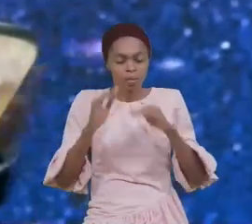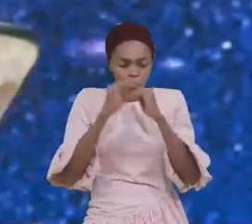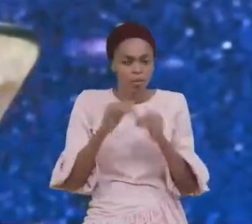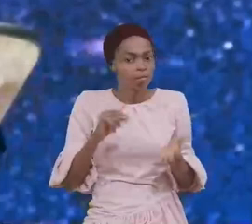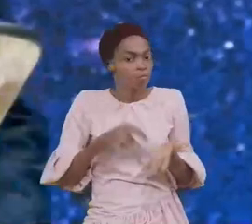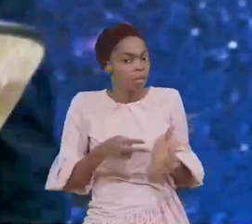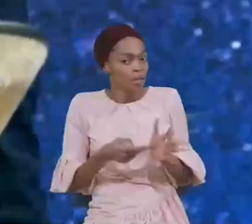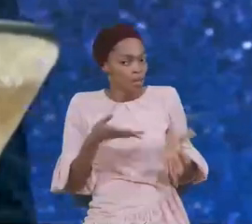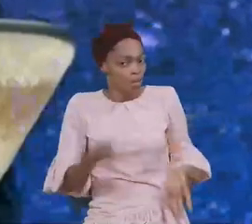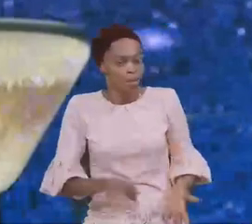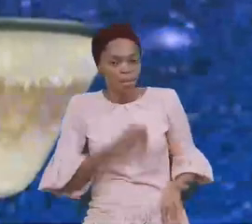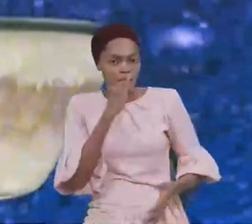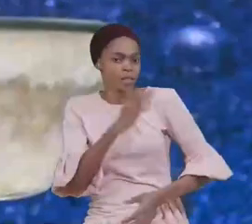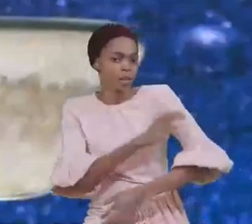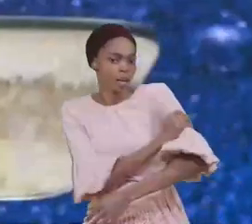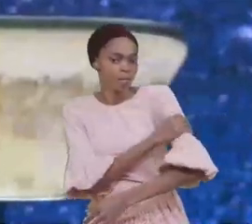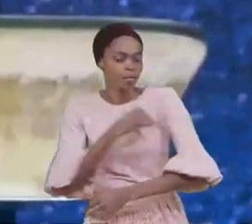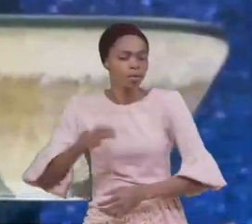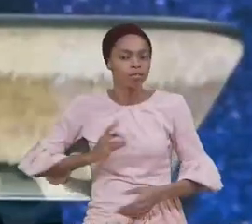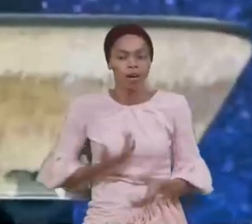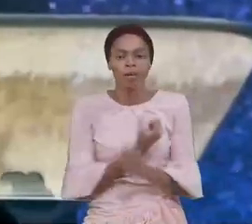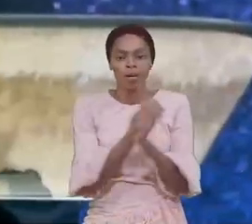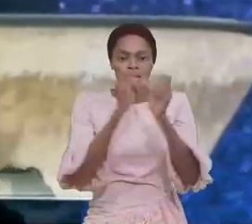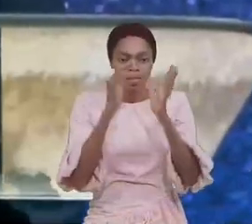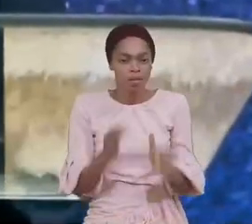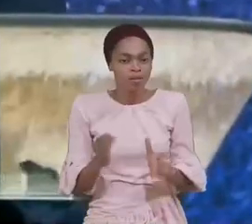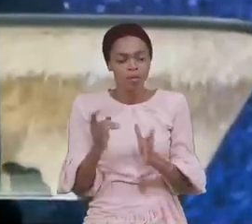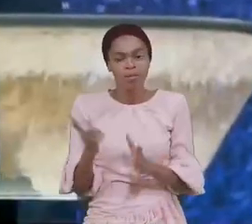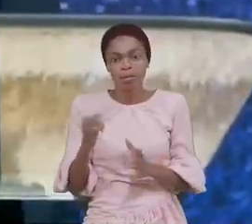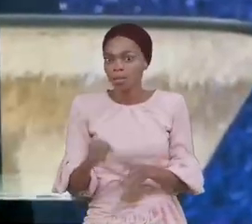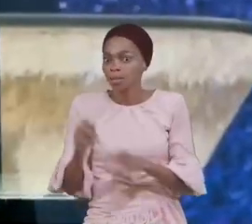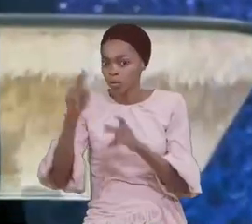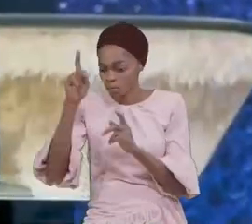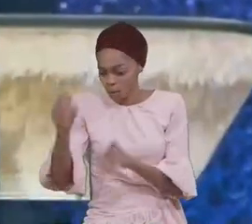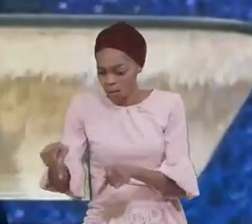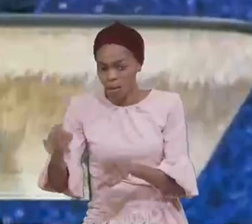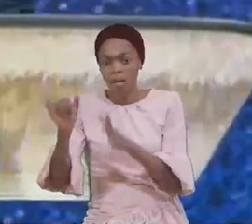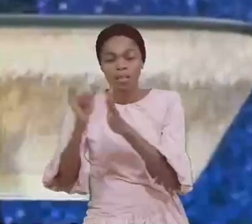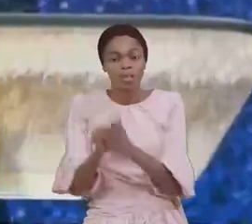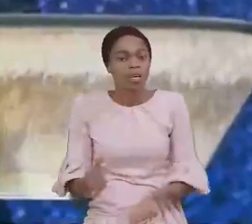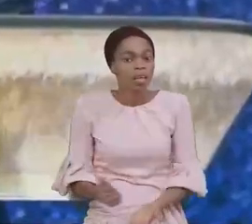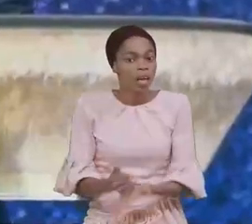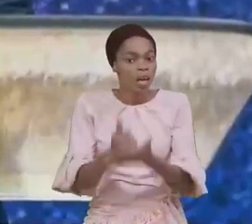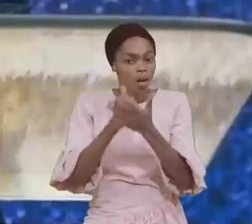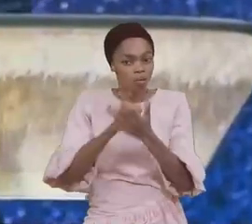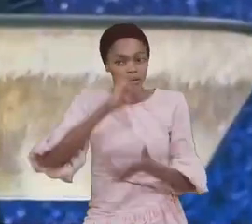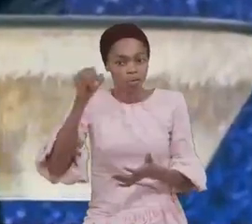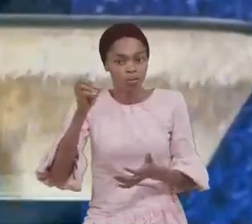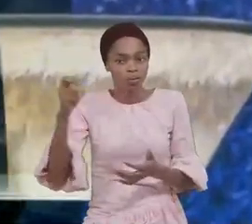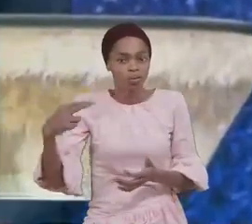de notre salut qui est venu en ce temps-là. Celui qui a soutenu Josué et